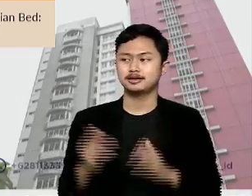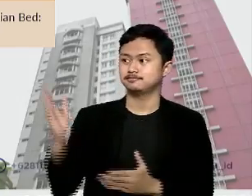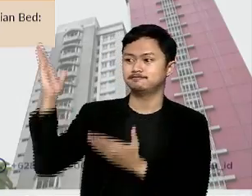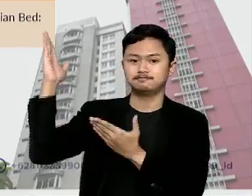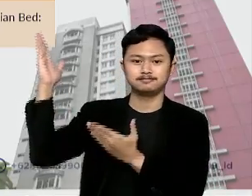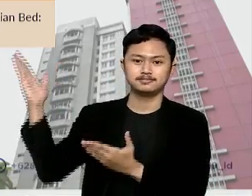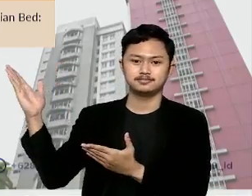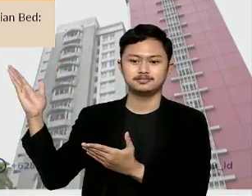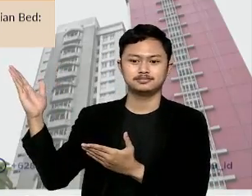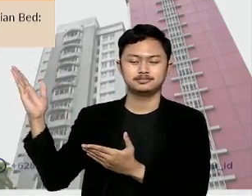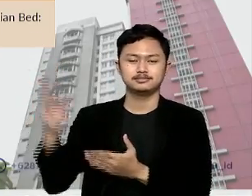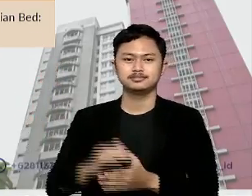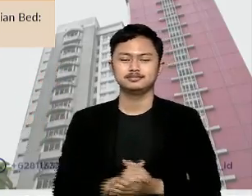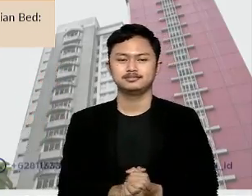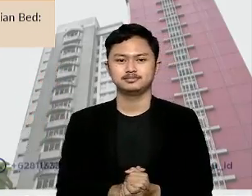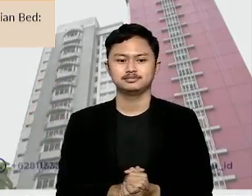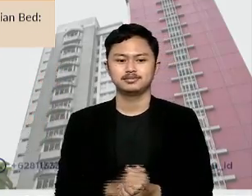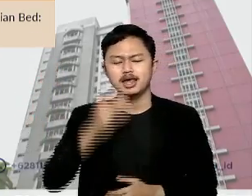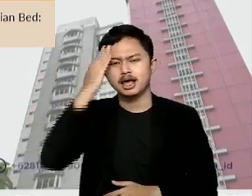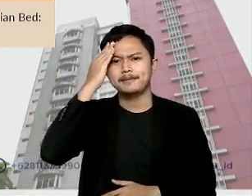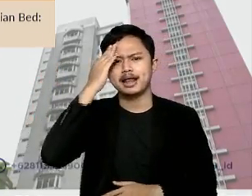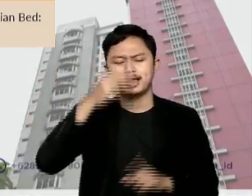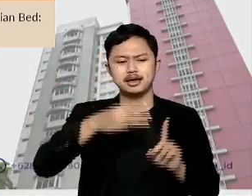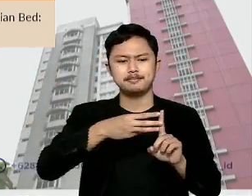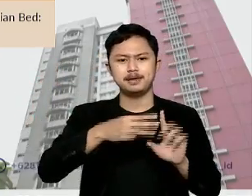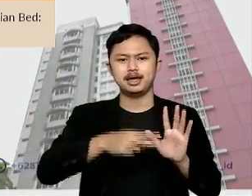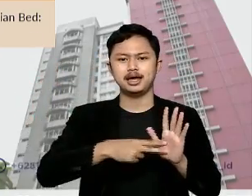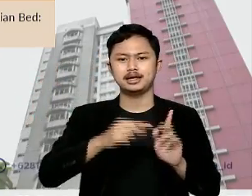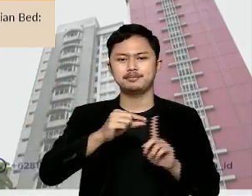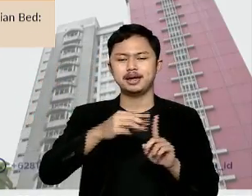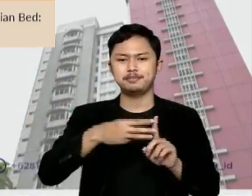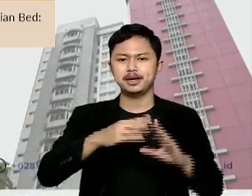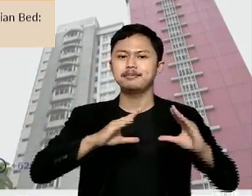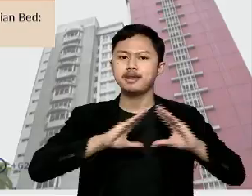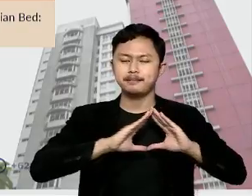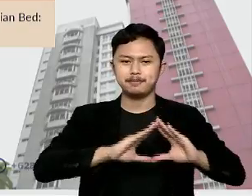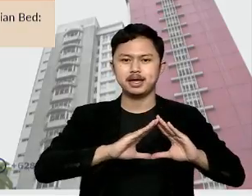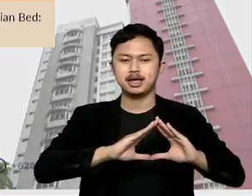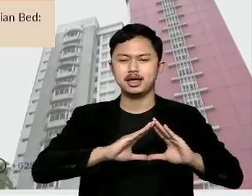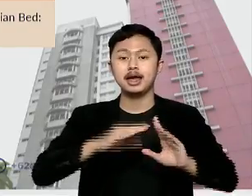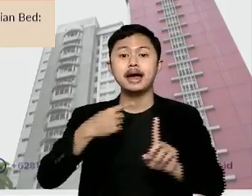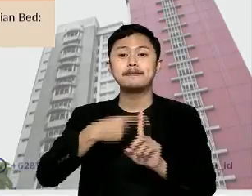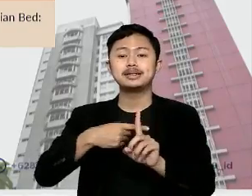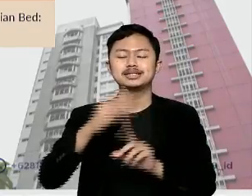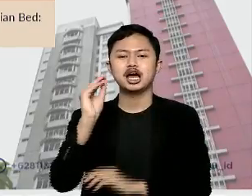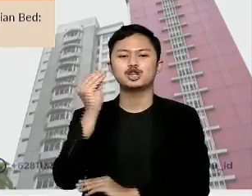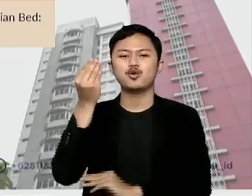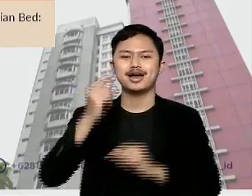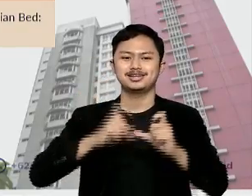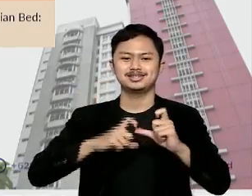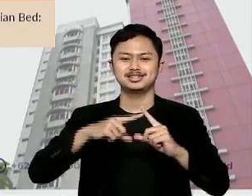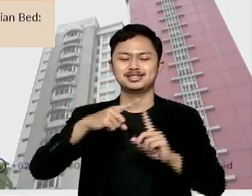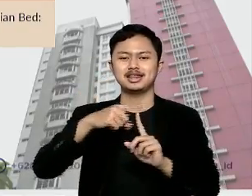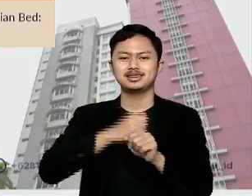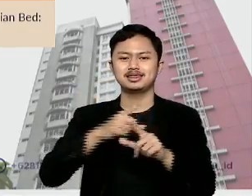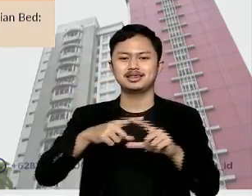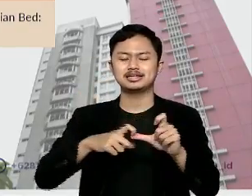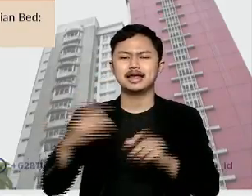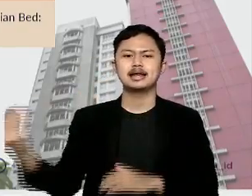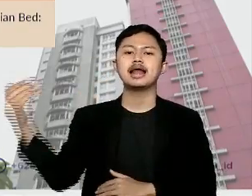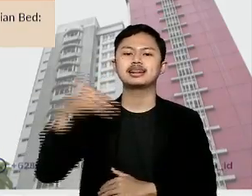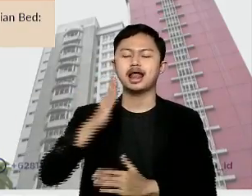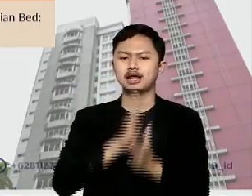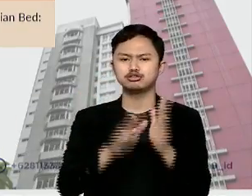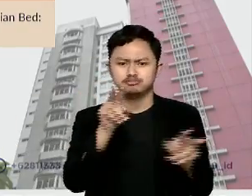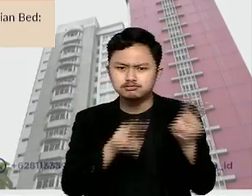Kepala BNPB sekaligus Ketua Satgas Penanganan COVID-19 langsung menyambangi fasilitas karantina mulai dari